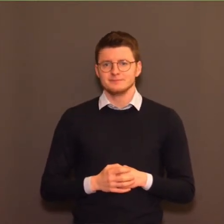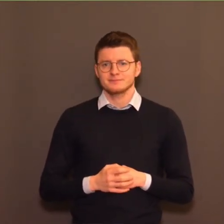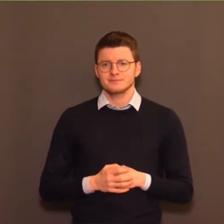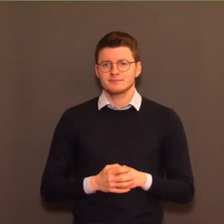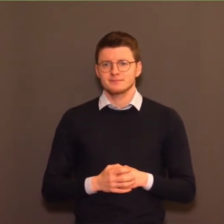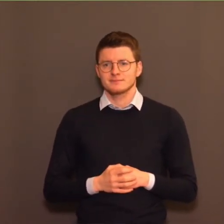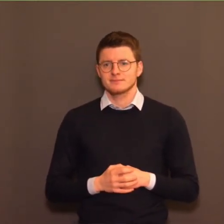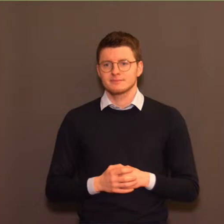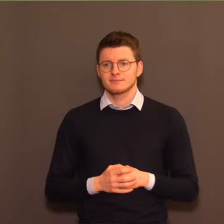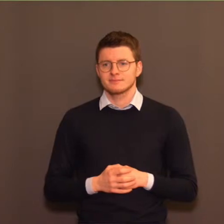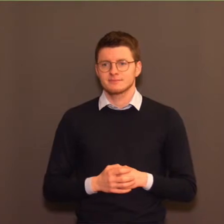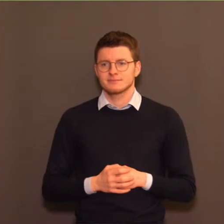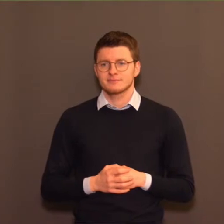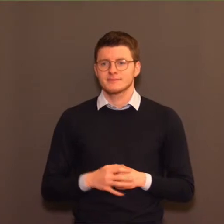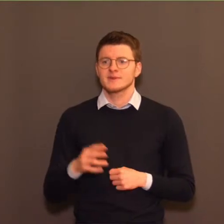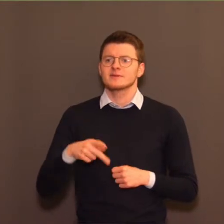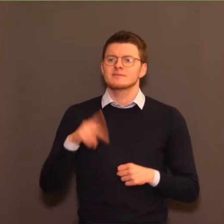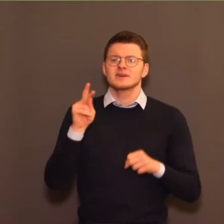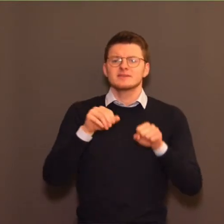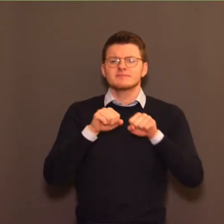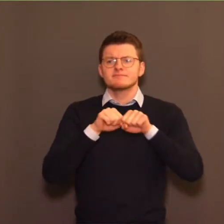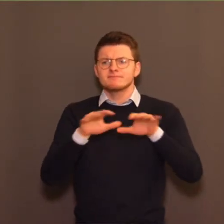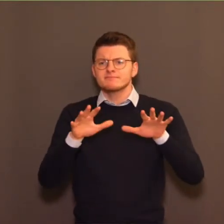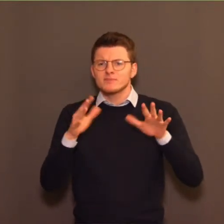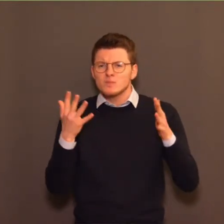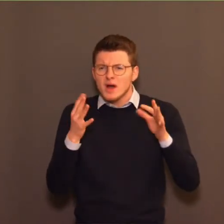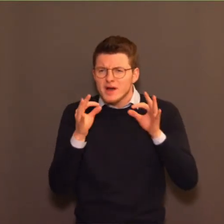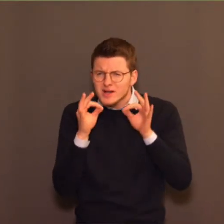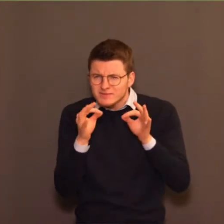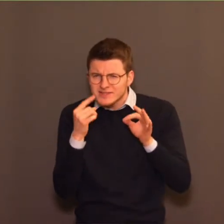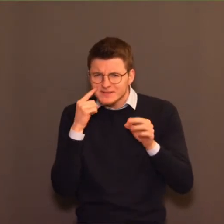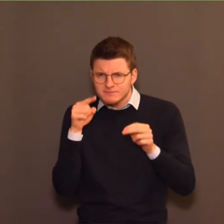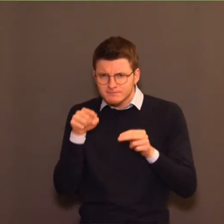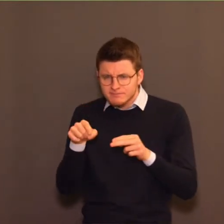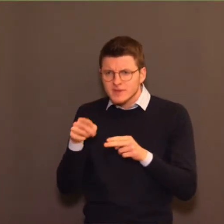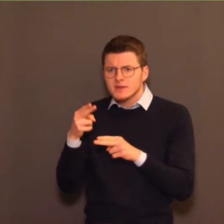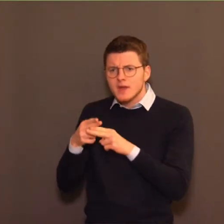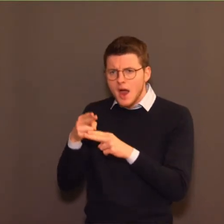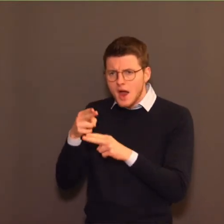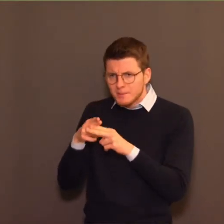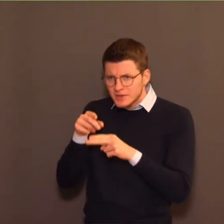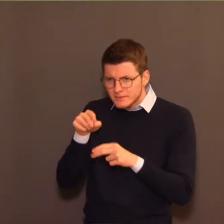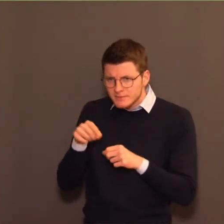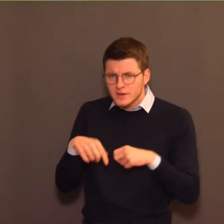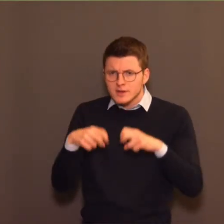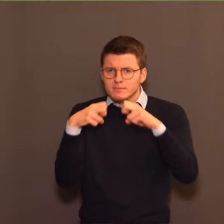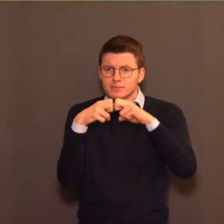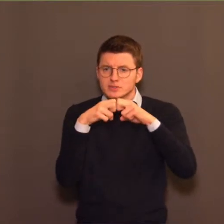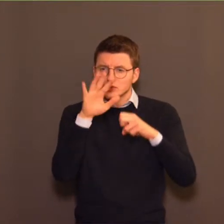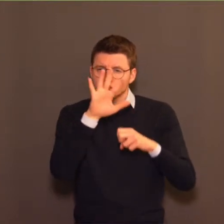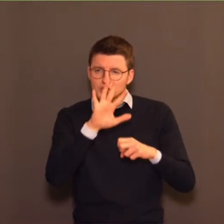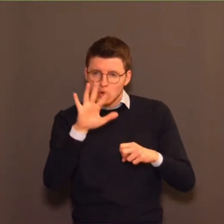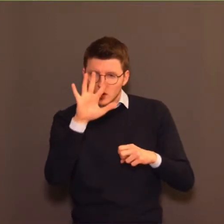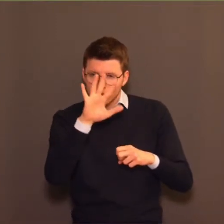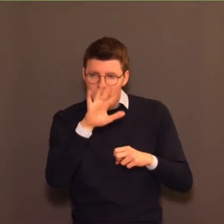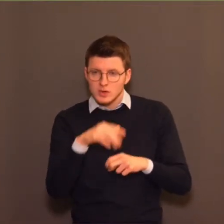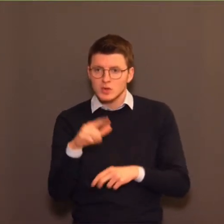De hoogste besmettingsgraad zien we in Namen, gevolgd door het Brussels gewest,